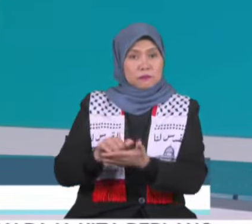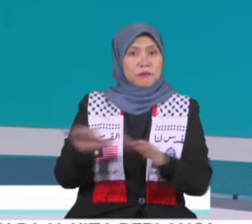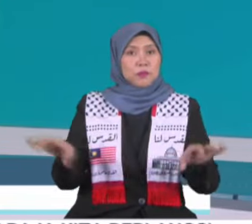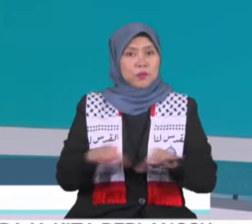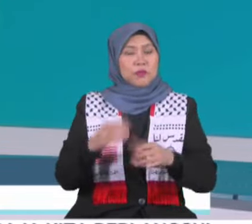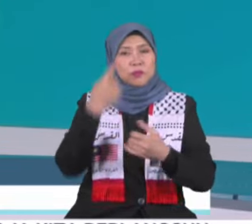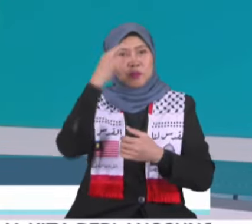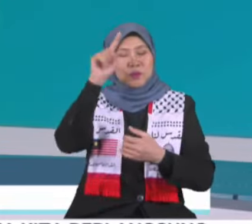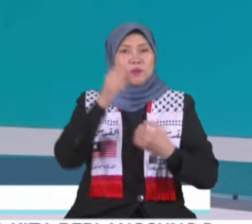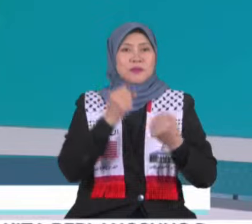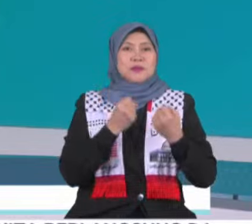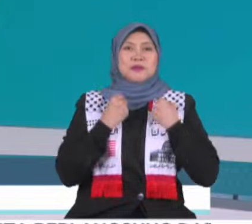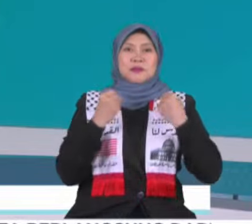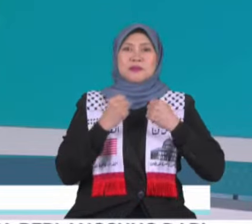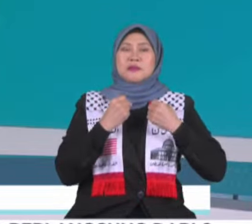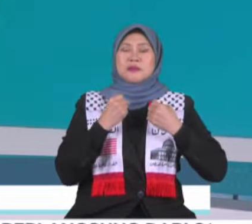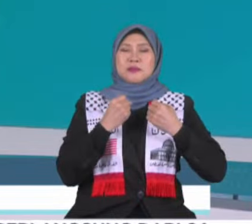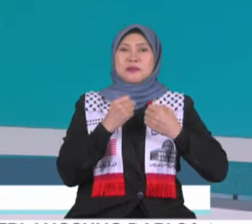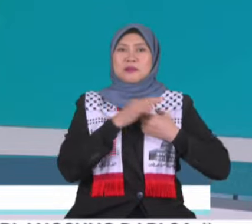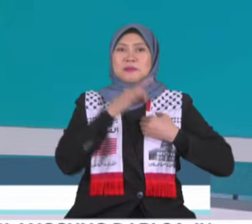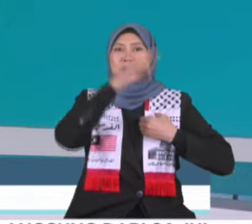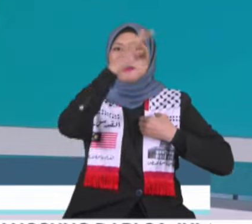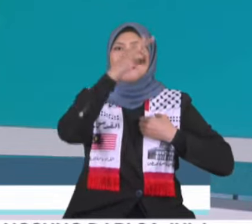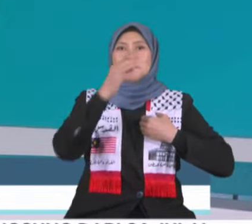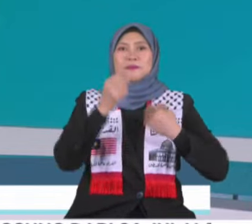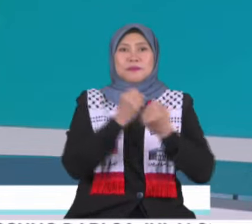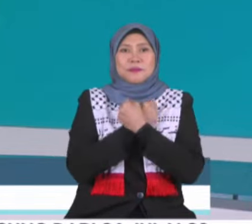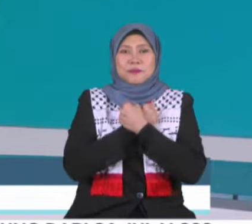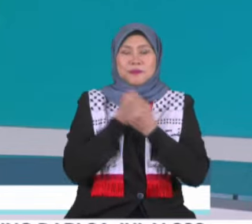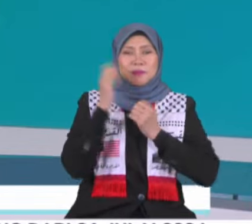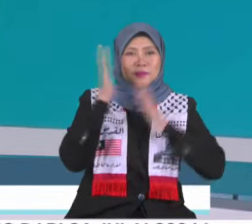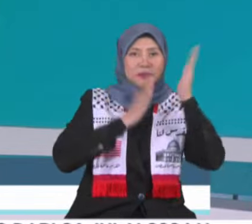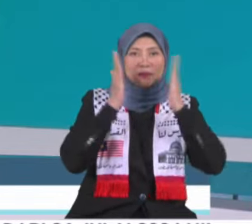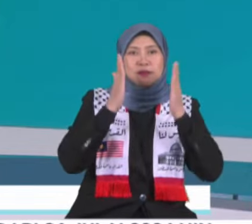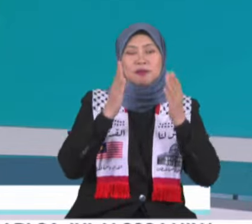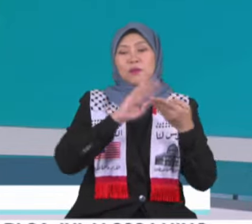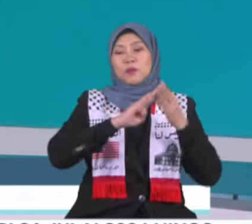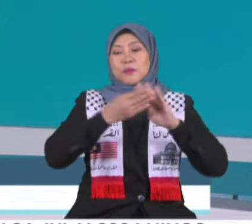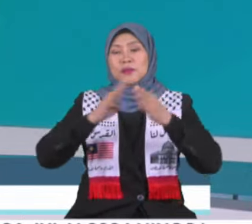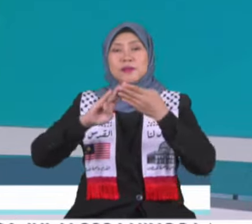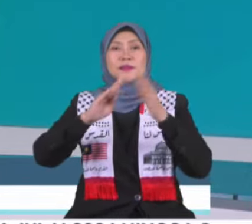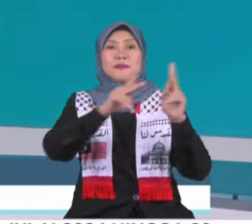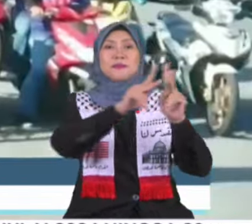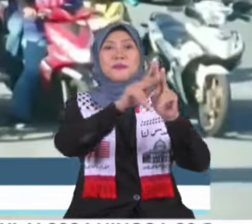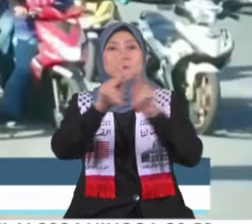bagi menyemarakkan semangat patriotik khususnya dalam komuniti luar bandar.